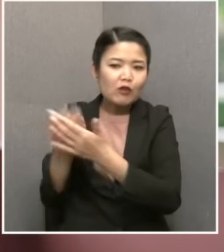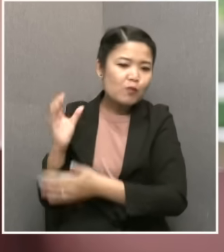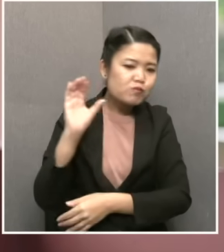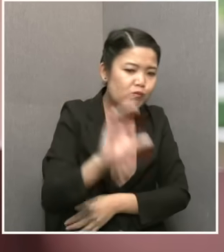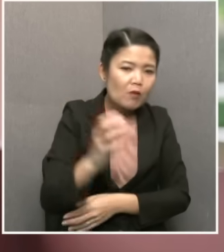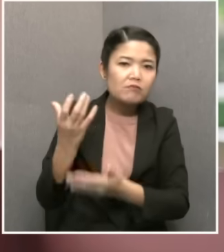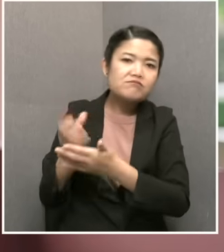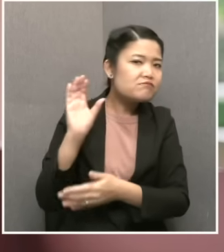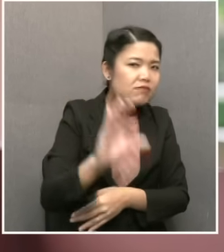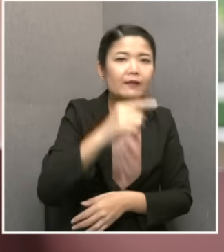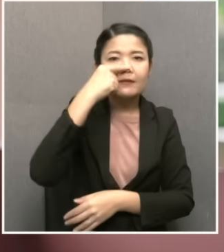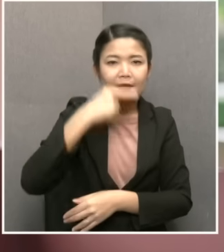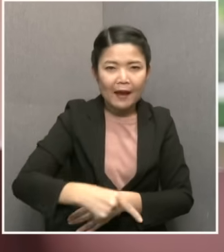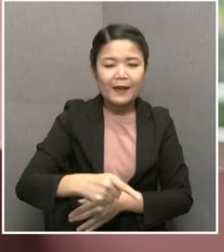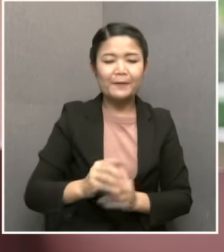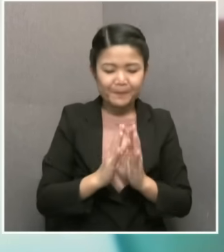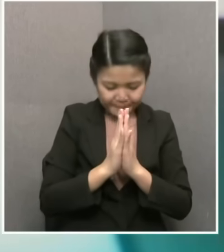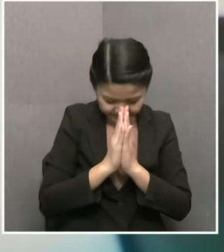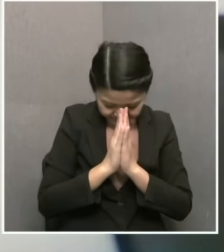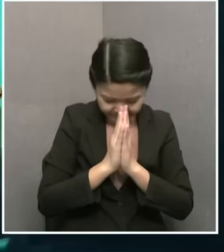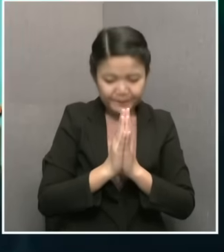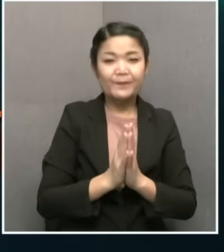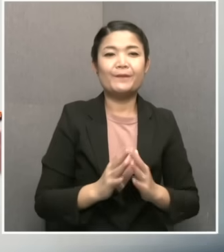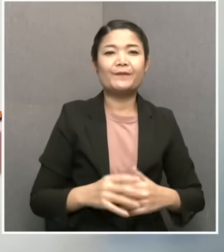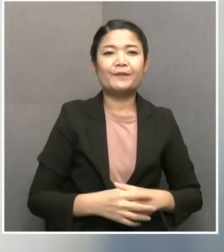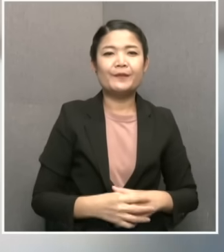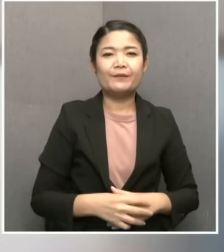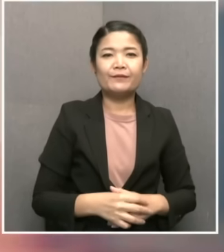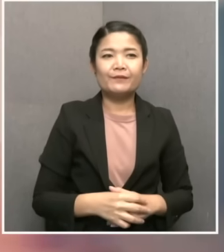ไทยกันเพิ่มขึ้นครับสวัสดีครับ